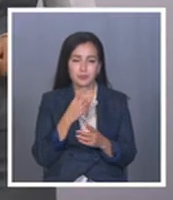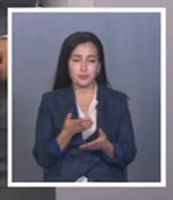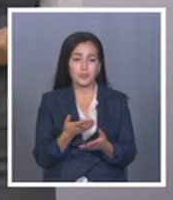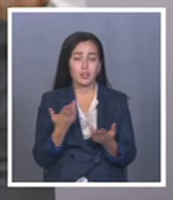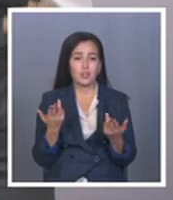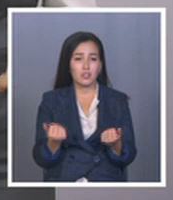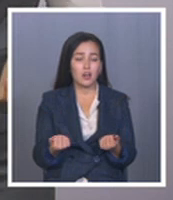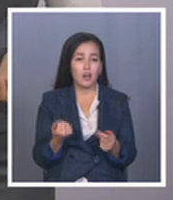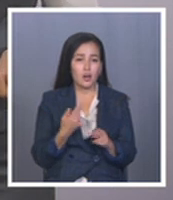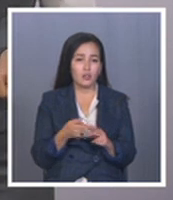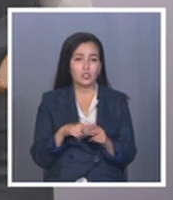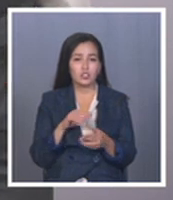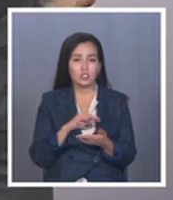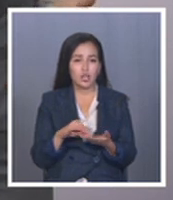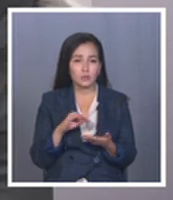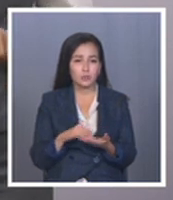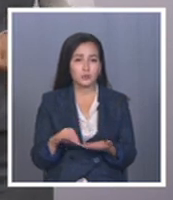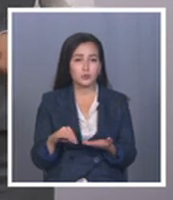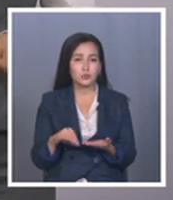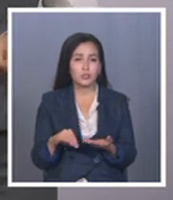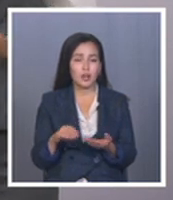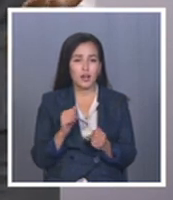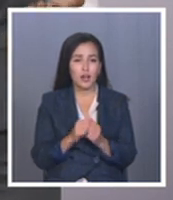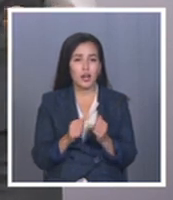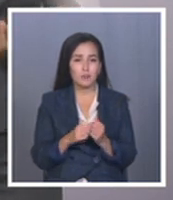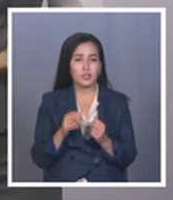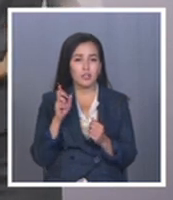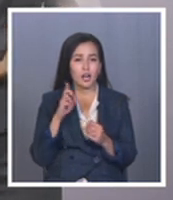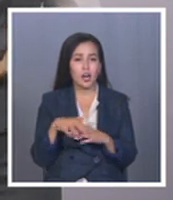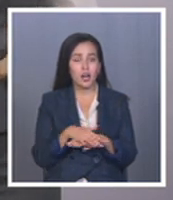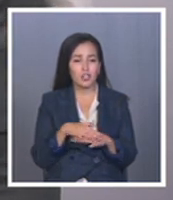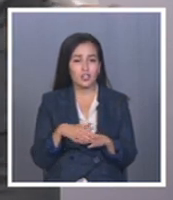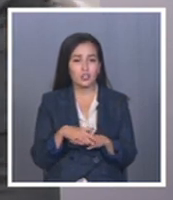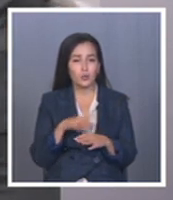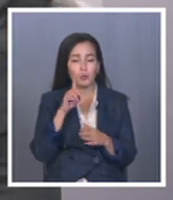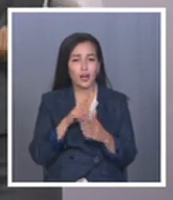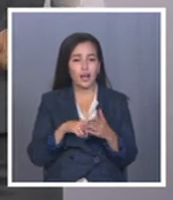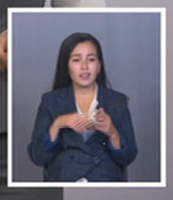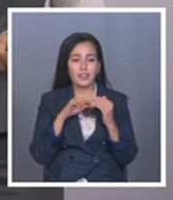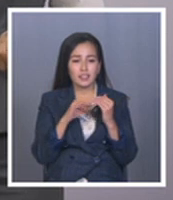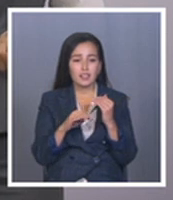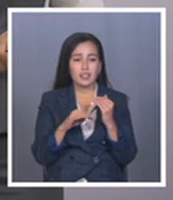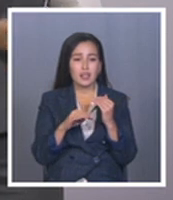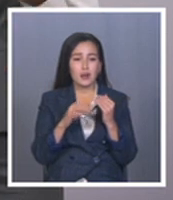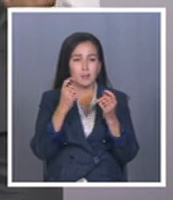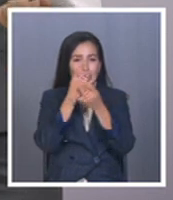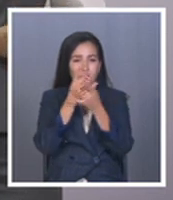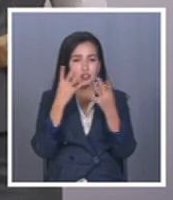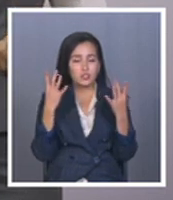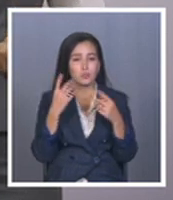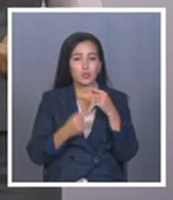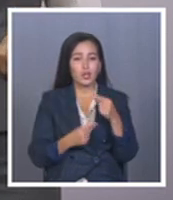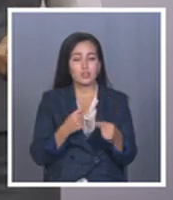расымен, жазу дегеніміз әрбір халықтың рухани деңгейі мен мәдени мұрасын көрсететін